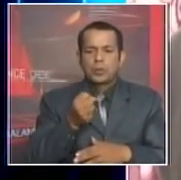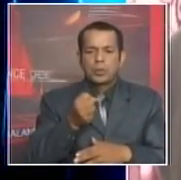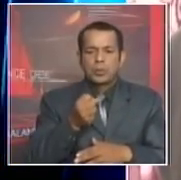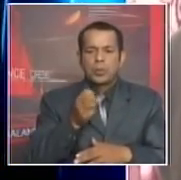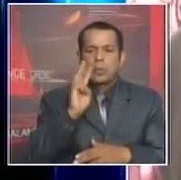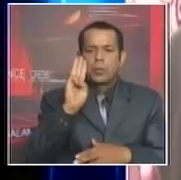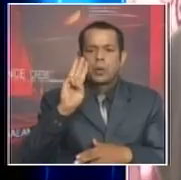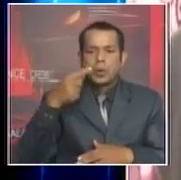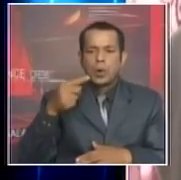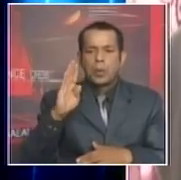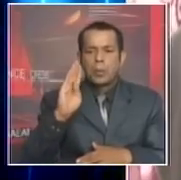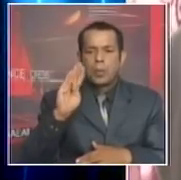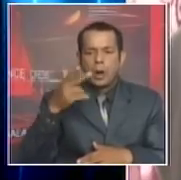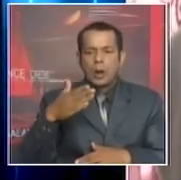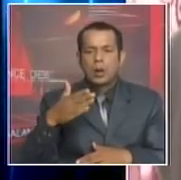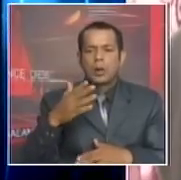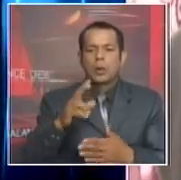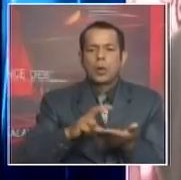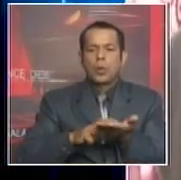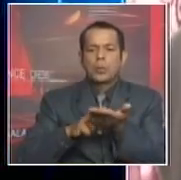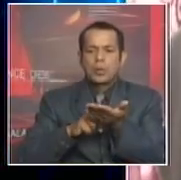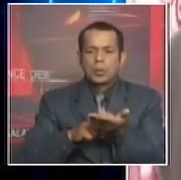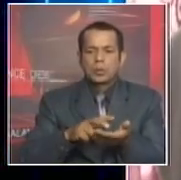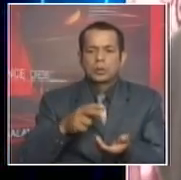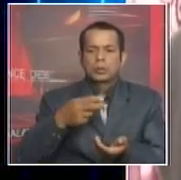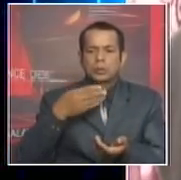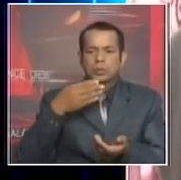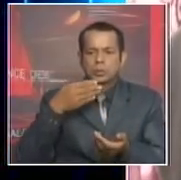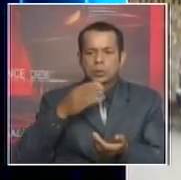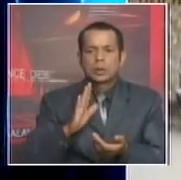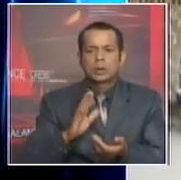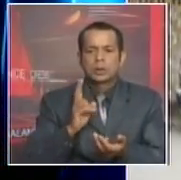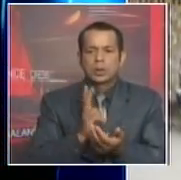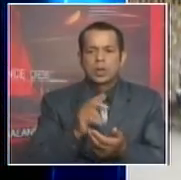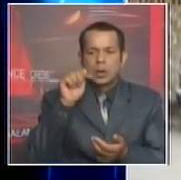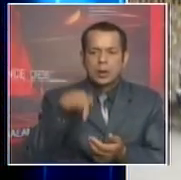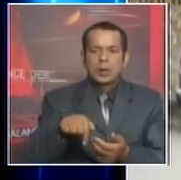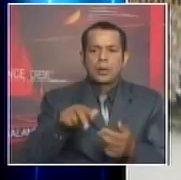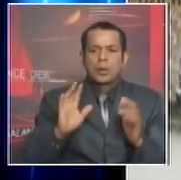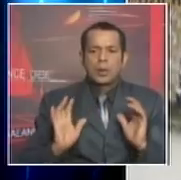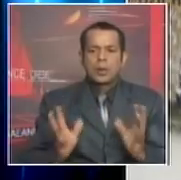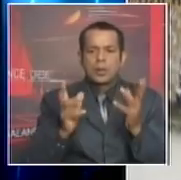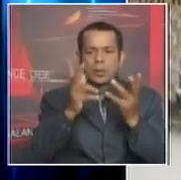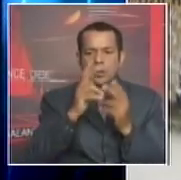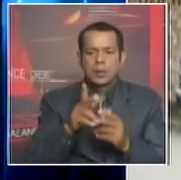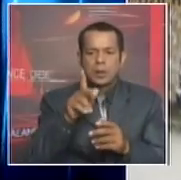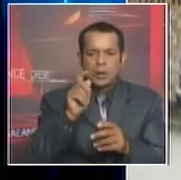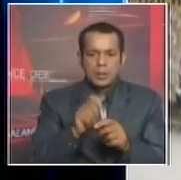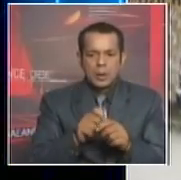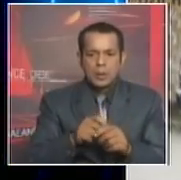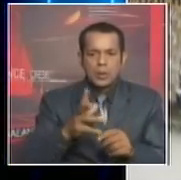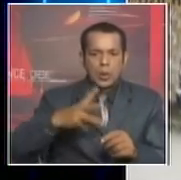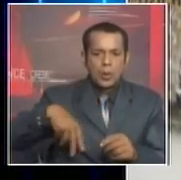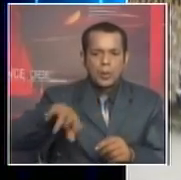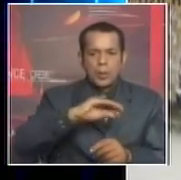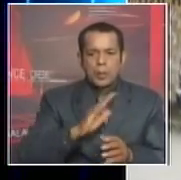मनोबल घटाउने कार्यहरू चाहिँ नभइदिए हुन्थ्यो जस्तो लाग्छ के। अहिले यथार्थ यस्तो बन्दै गएको छ कि आम